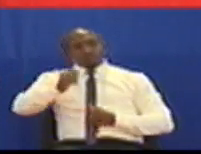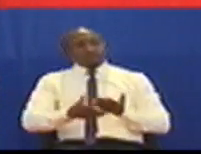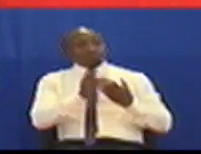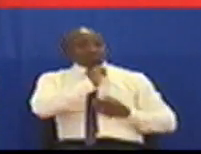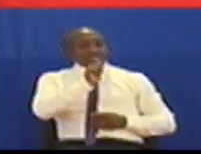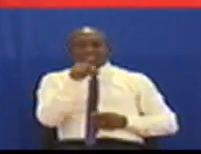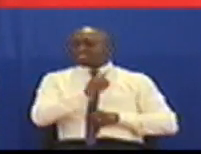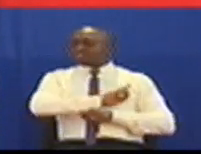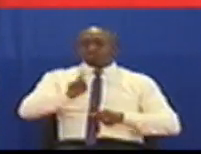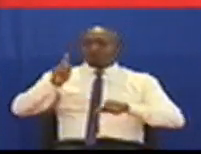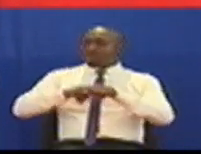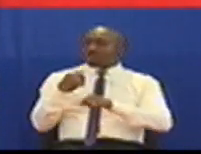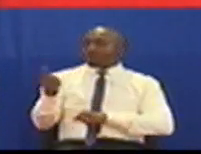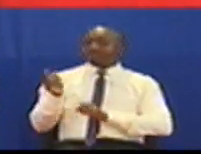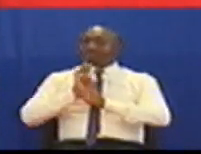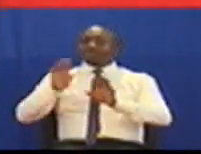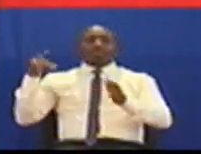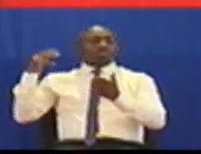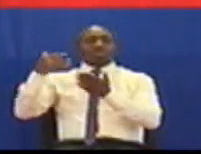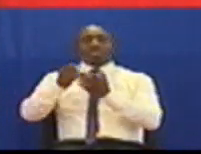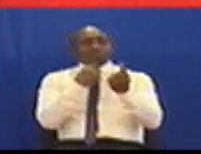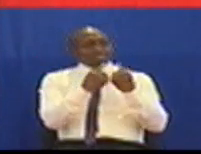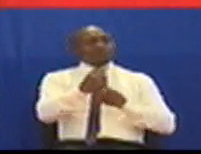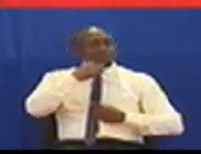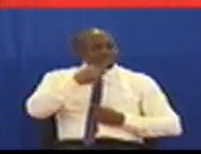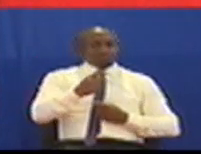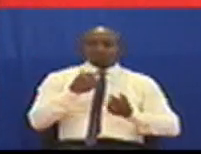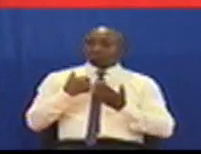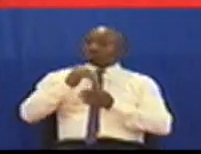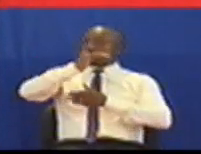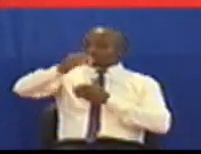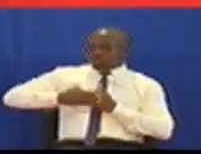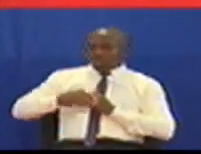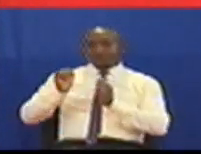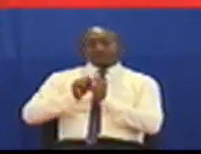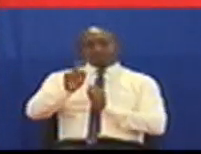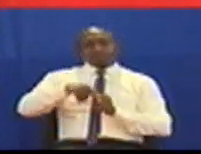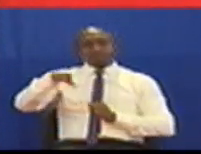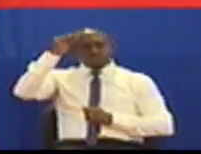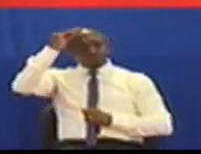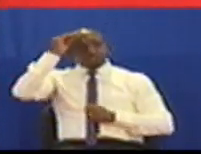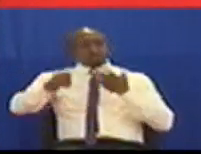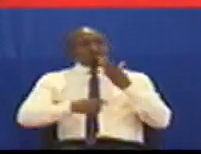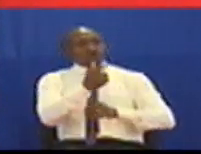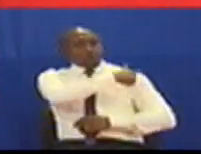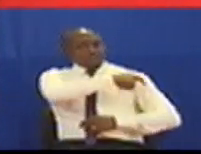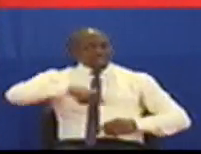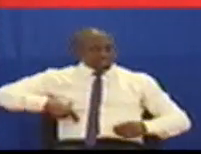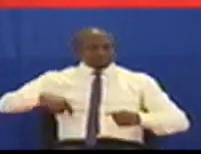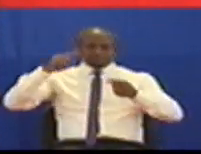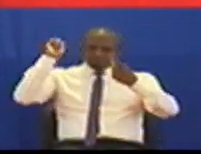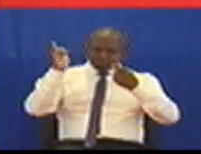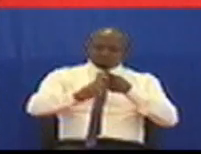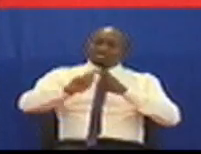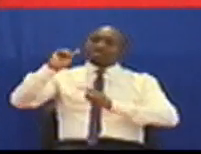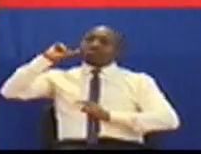kwanza, nimeshasema mara nyingi na naomba nirudie hapa katika mambo ambayo nimejifunza kwa rais huyu. Kwanza ni kuthubutu,